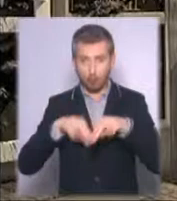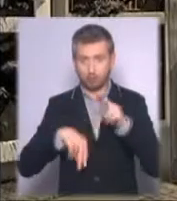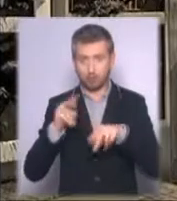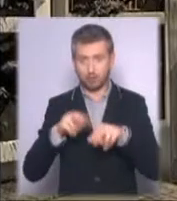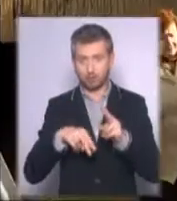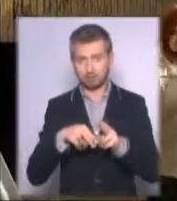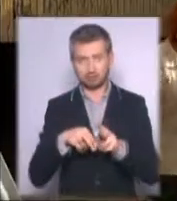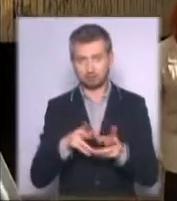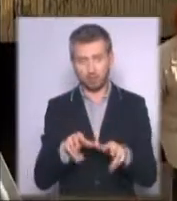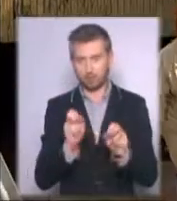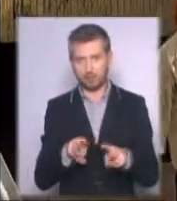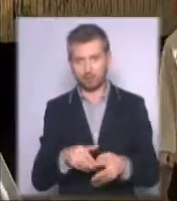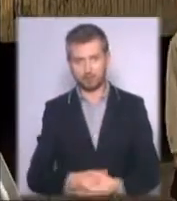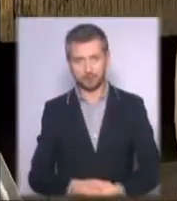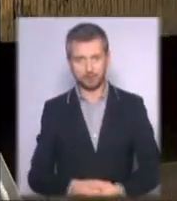загрозу безпеці пасажирів.